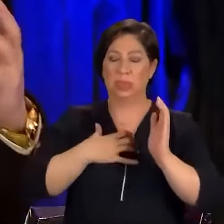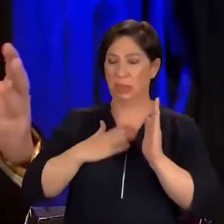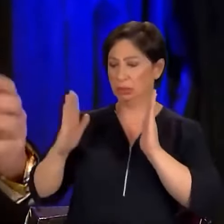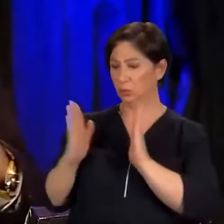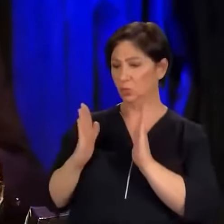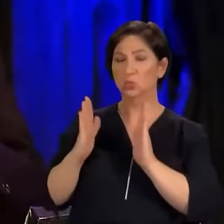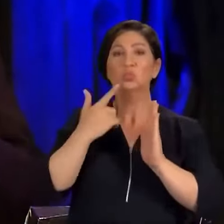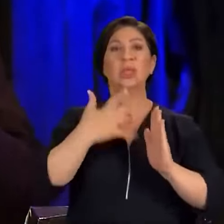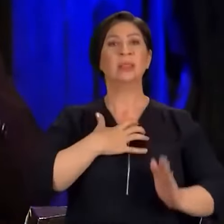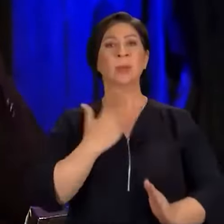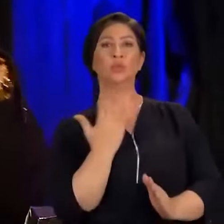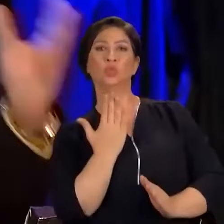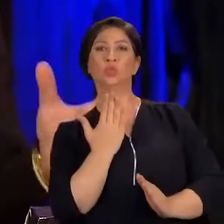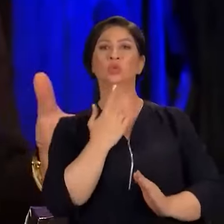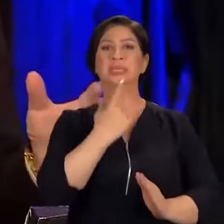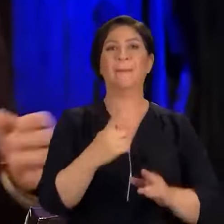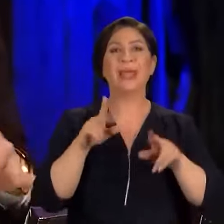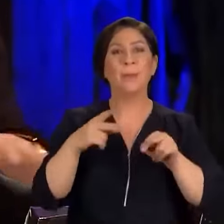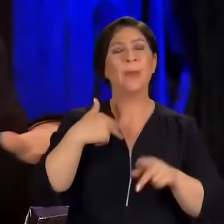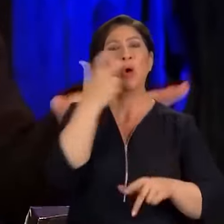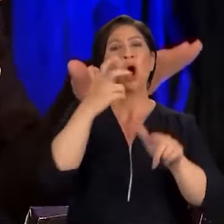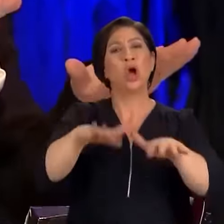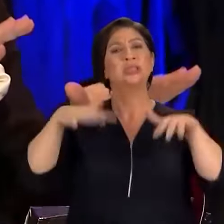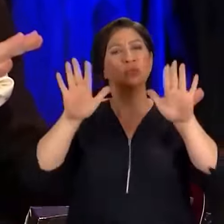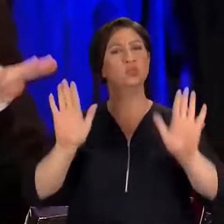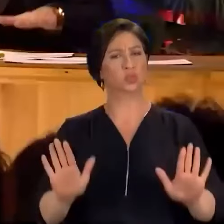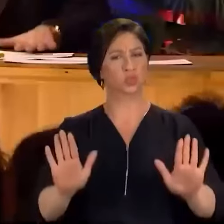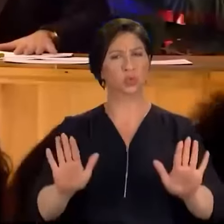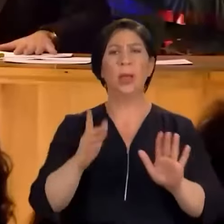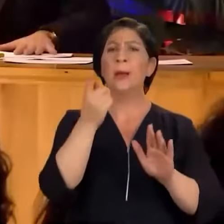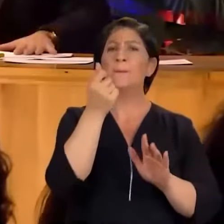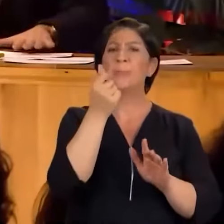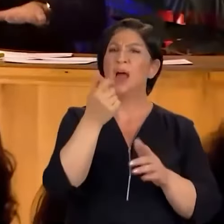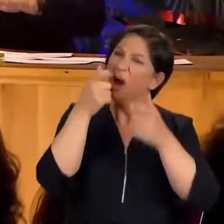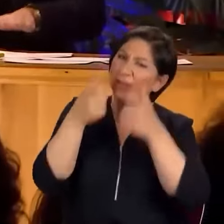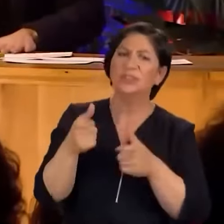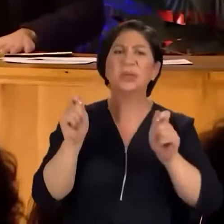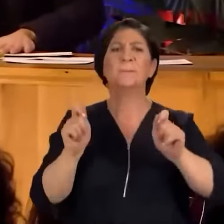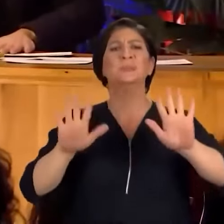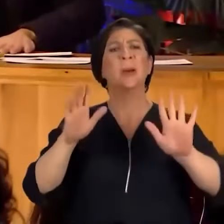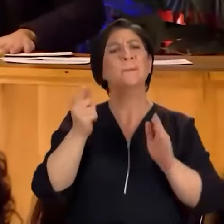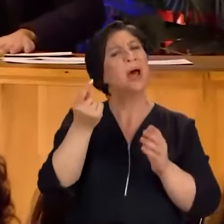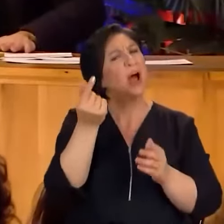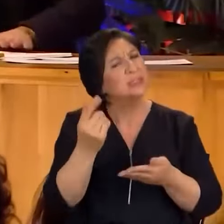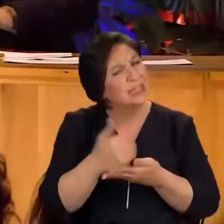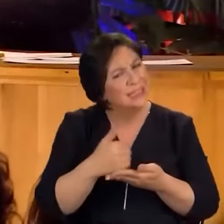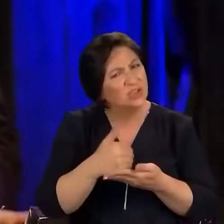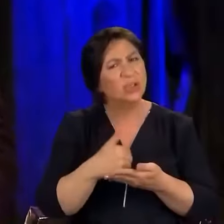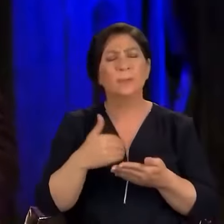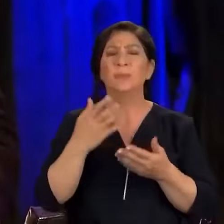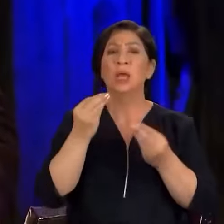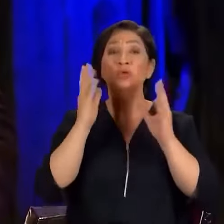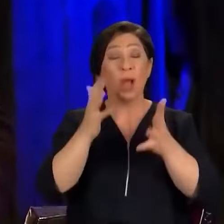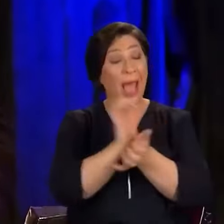söylüyorsun. Diyorsun ki işte ben konserleri durduracağım. Paraya tamah etmeyeceğim. Evet. Daha az para kazanacağım. Daha